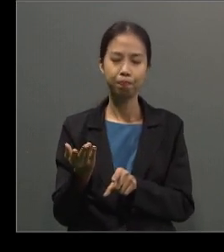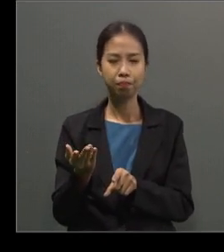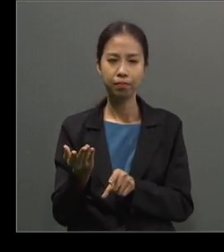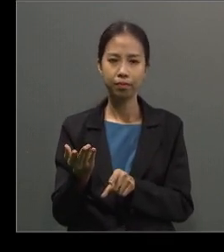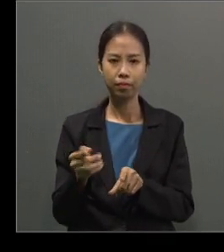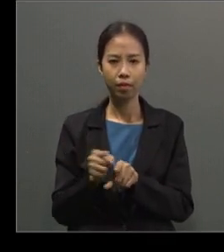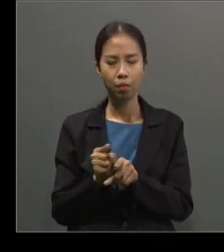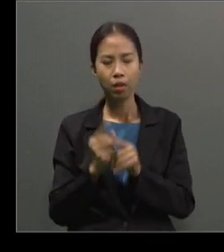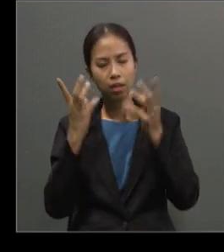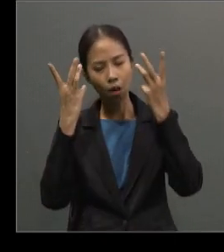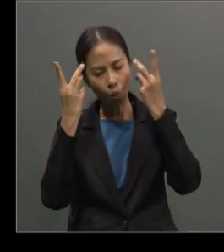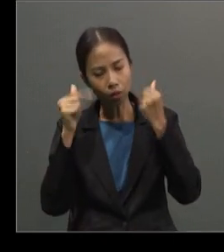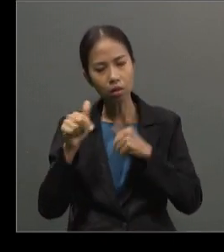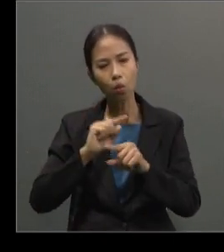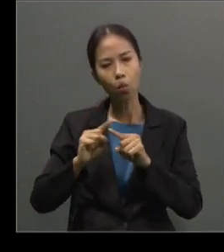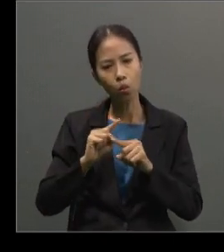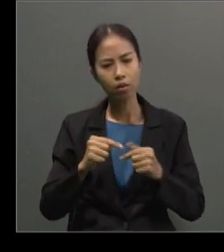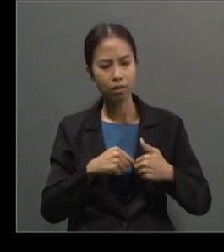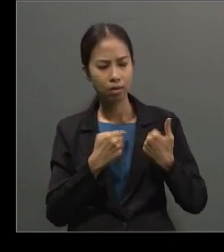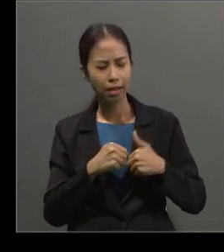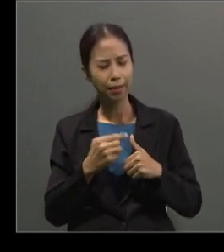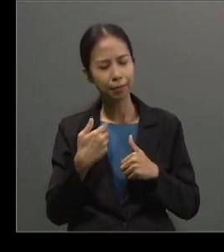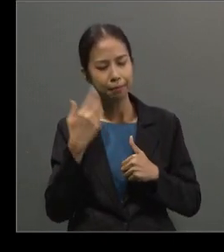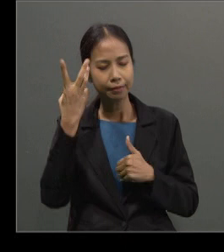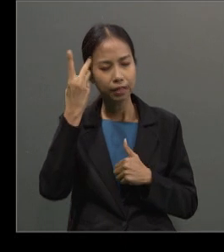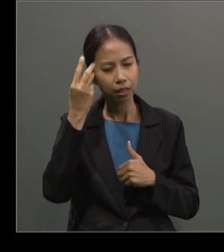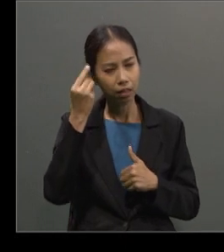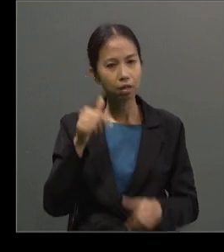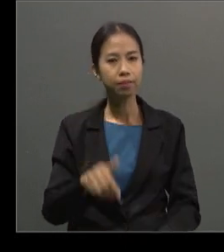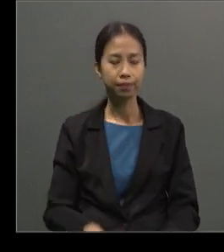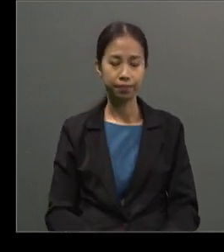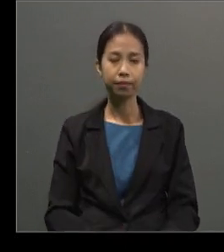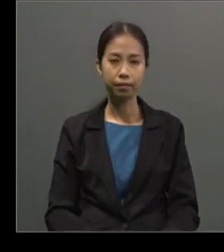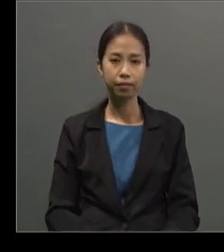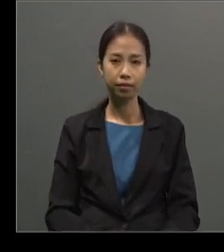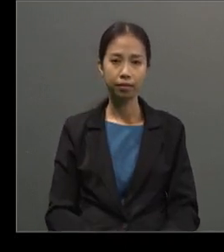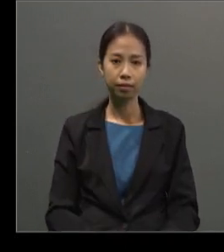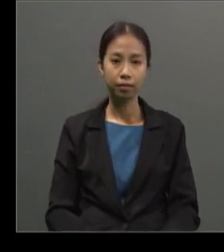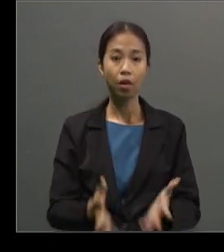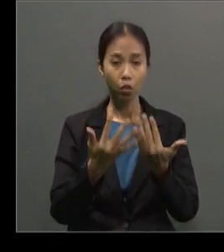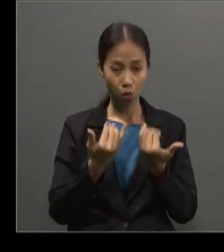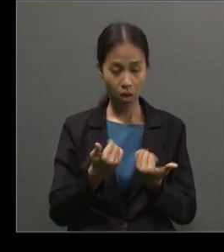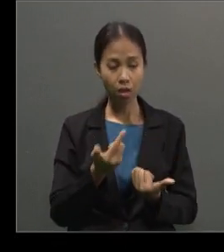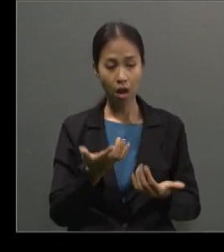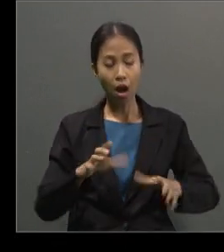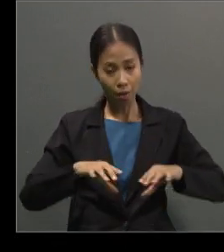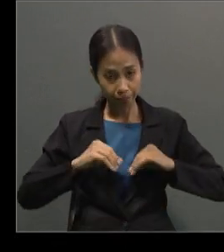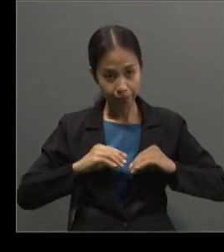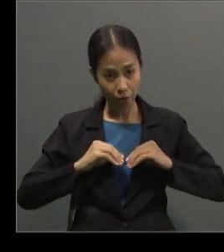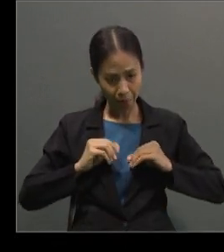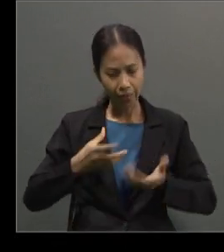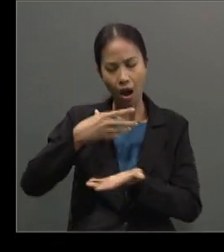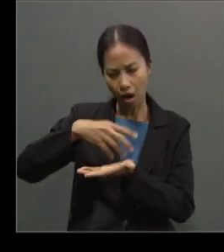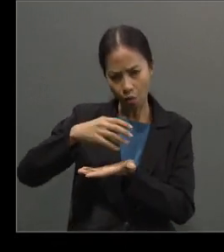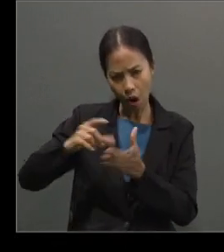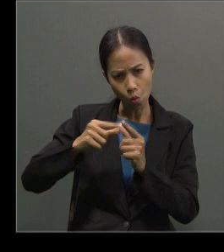เหมือนคนกังวลประมาณนี้นะจิตใจไม่ค่อยปกติประมาณนี้นะก็พร้อมที่จะให้ความร่วมมือในการให้ข้อได้จริง